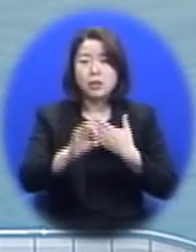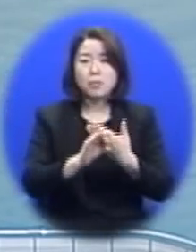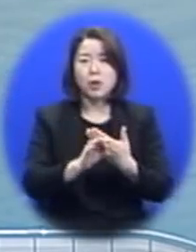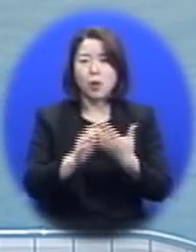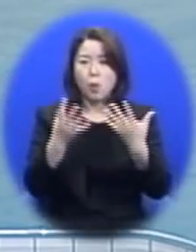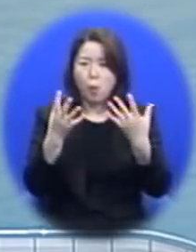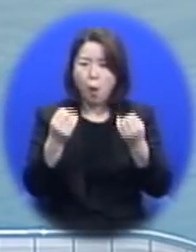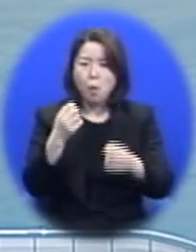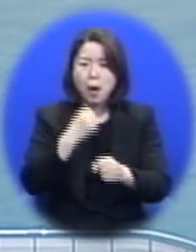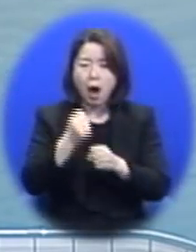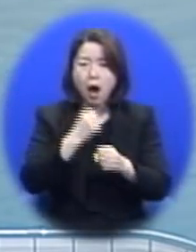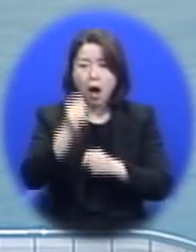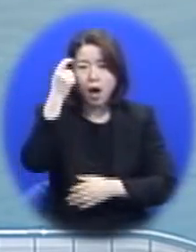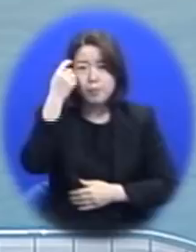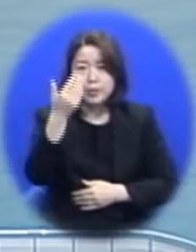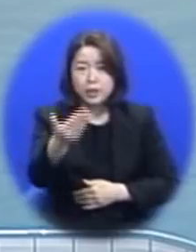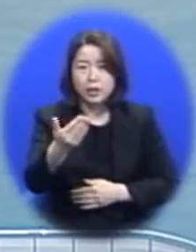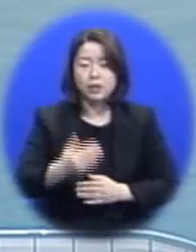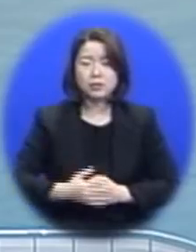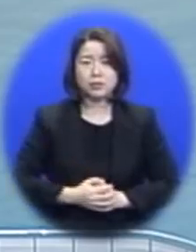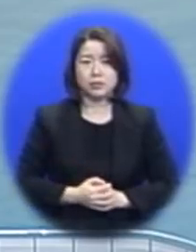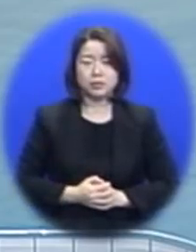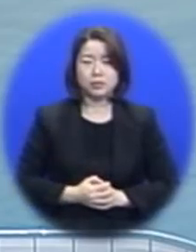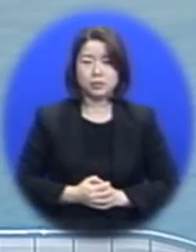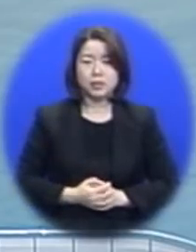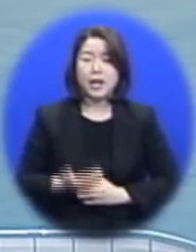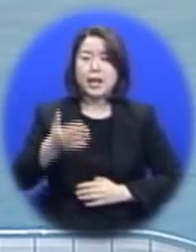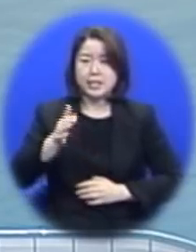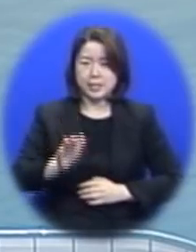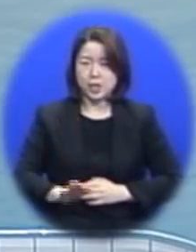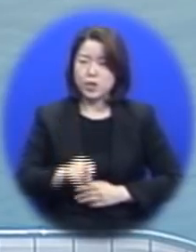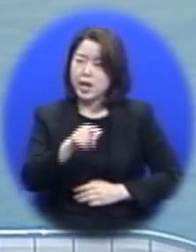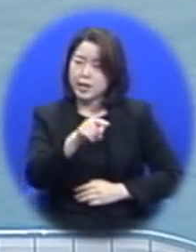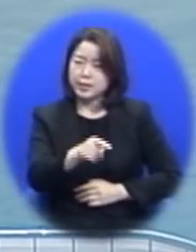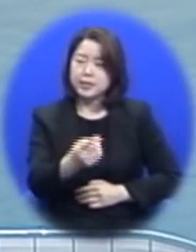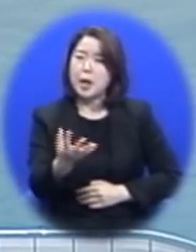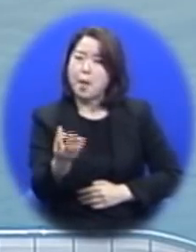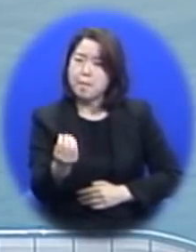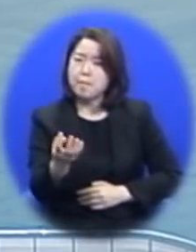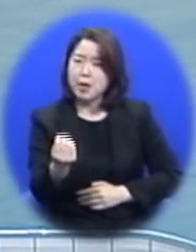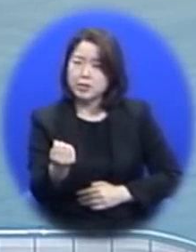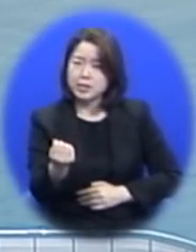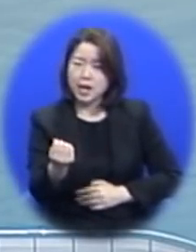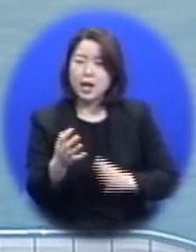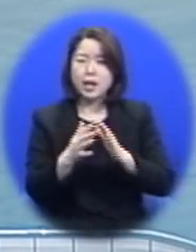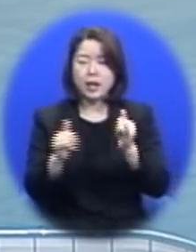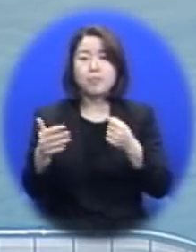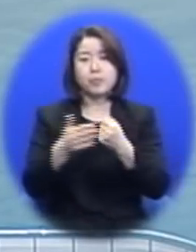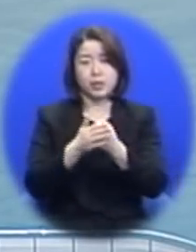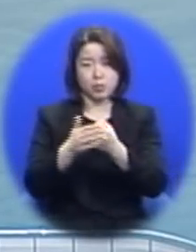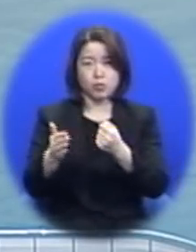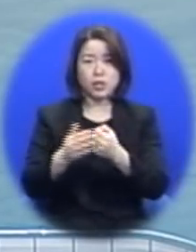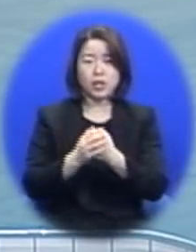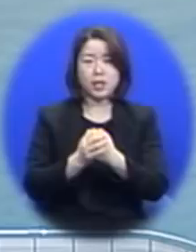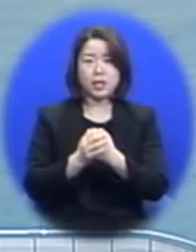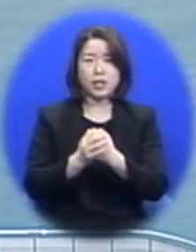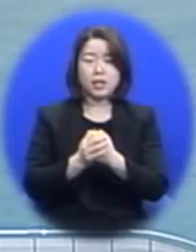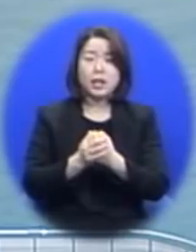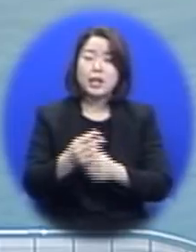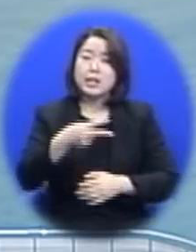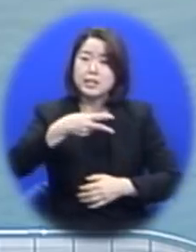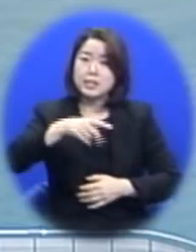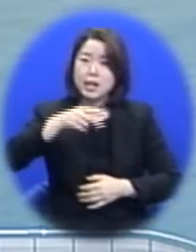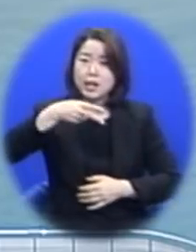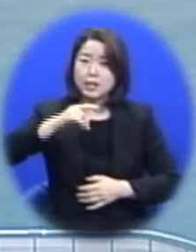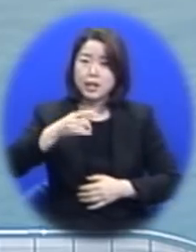당황스럽습니까? 그러나 그 몇 사람 때문에 아직 죽지 않은 몇 사람 그 사람 때문에